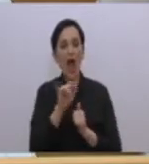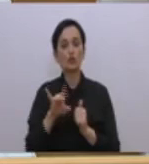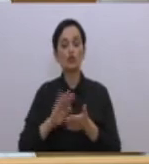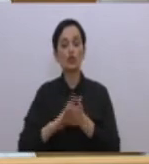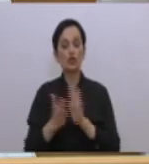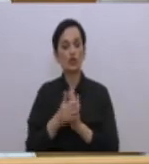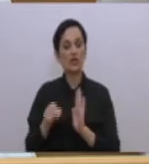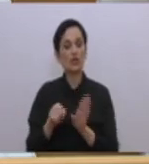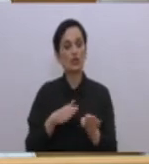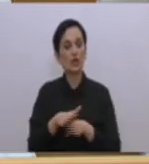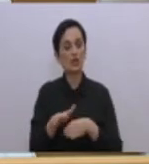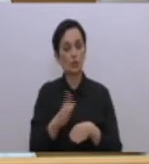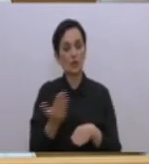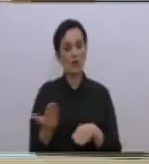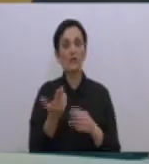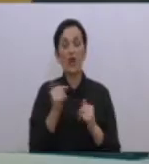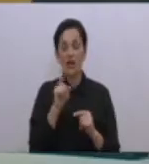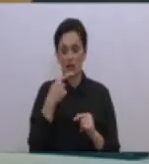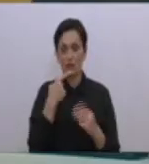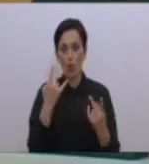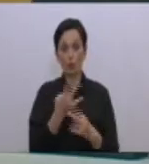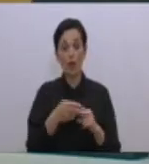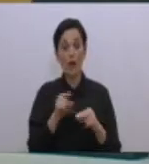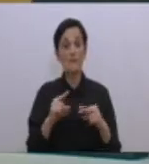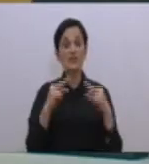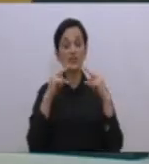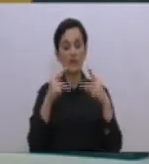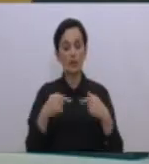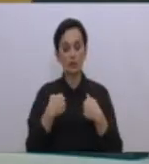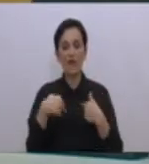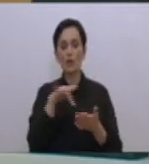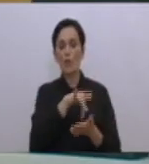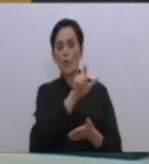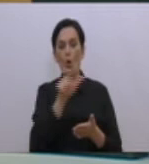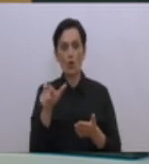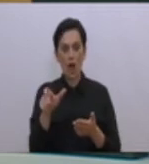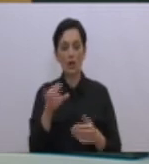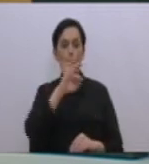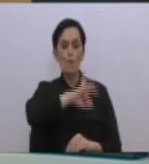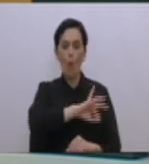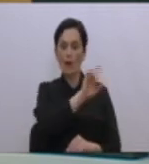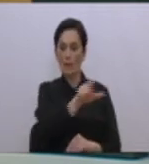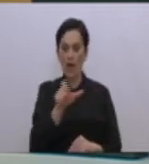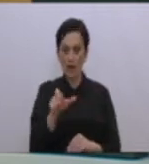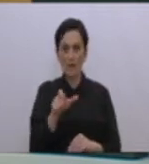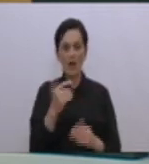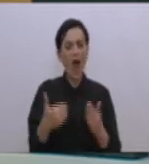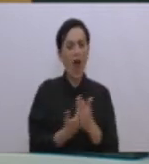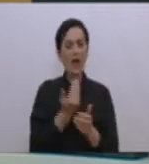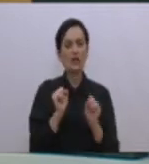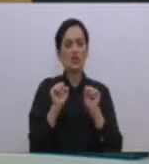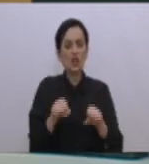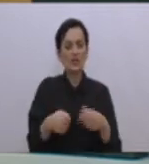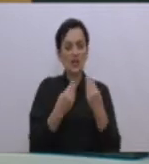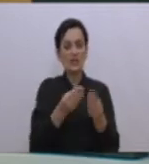შეთანხმების შესრულების მხრივ და რა თქმა უნდა ამ ცვლილებებმა ჩვენ მოქალაქეებს, მომხმარებლებს გაუჩინა ახალი